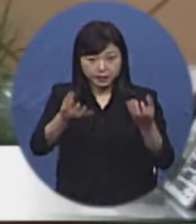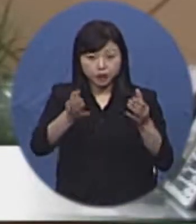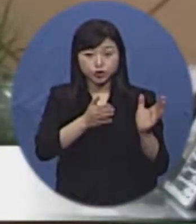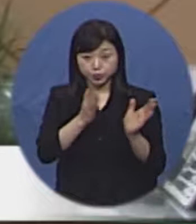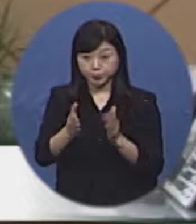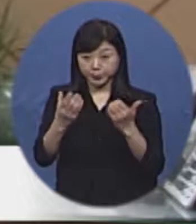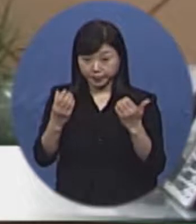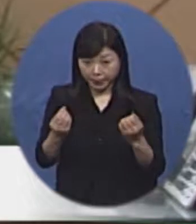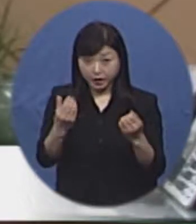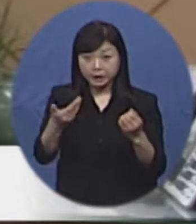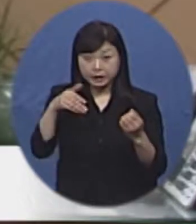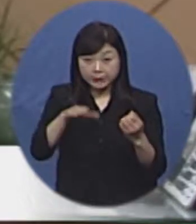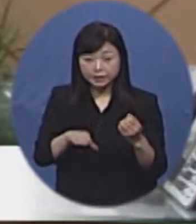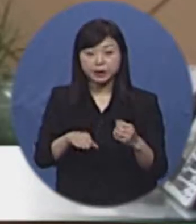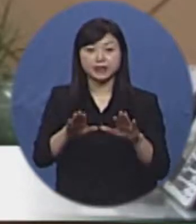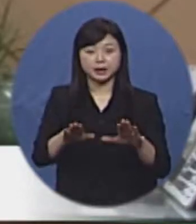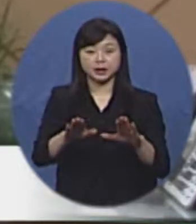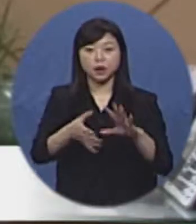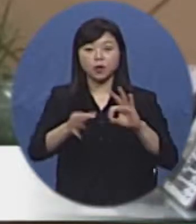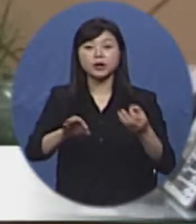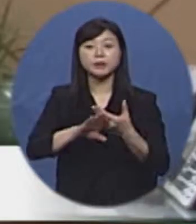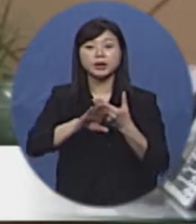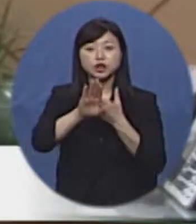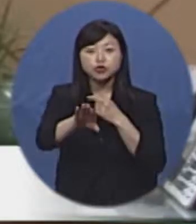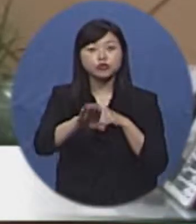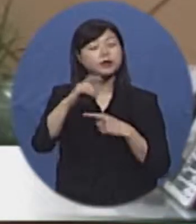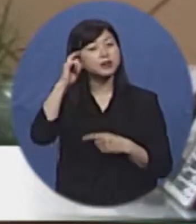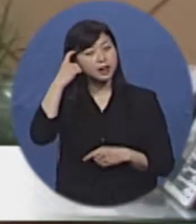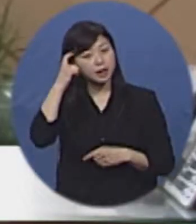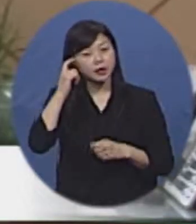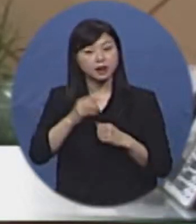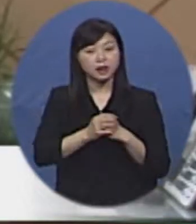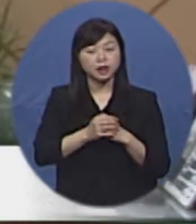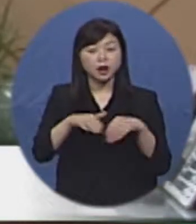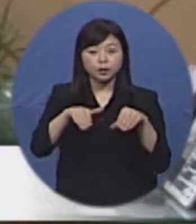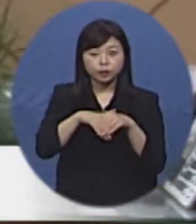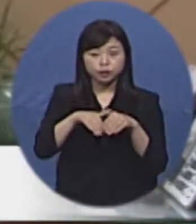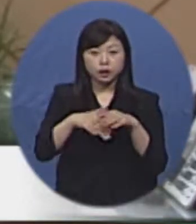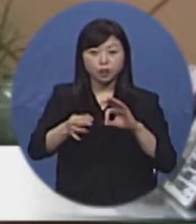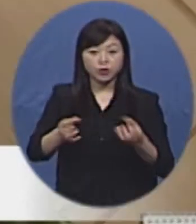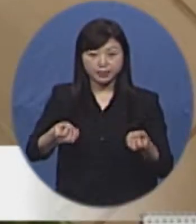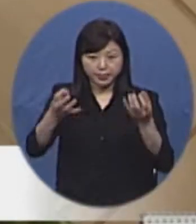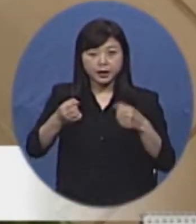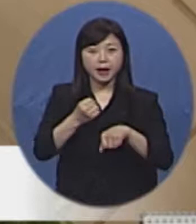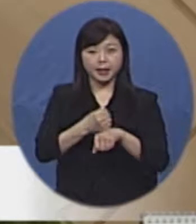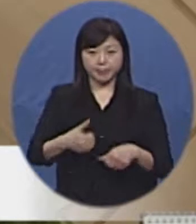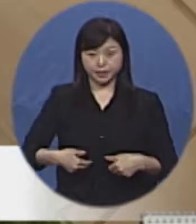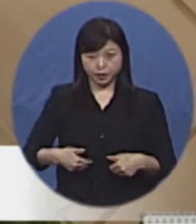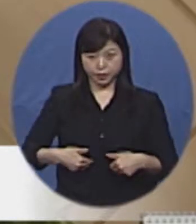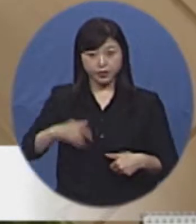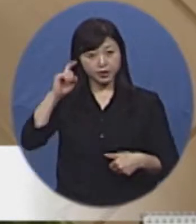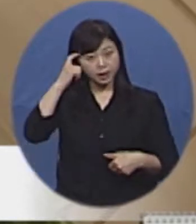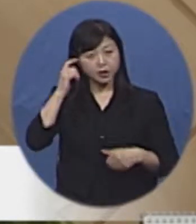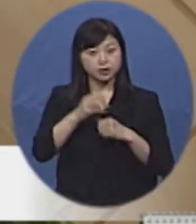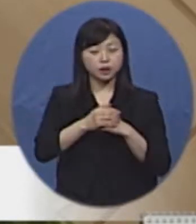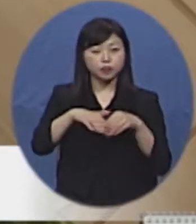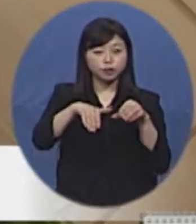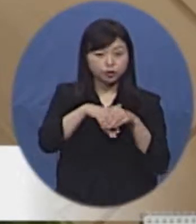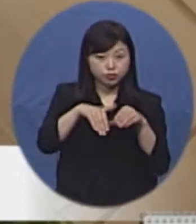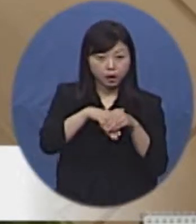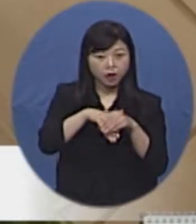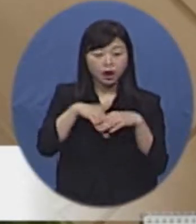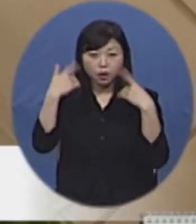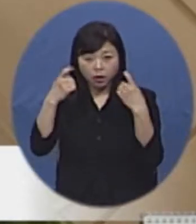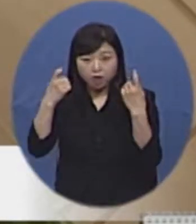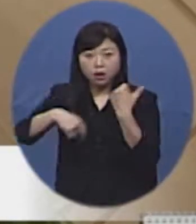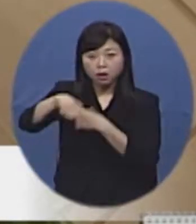네. 지금부터는 올림픽 이후를 생각해서 네. 바로 문화올림픽을 해야 되겠다. 네. 그래서 문화관광 환경을